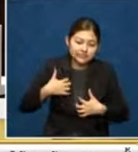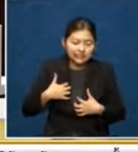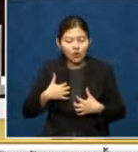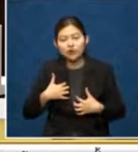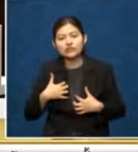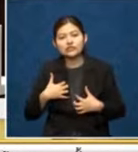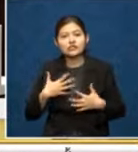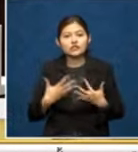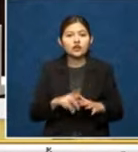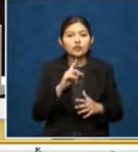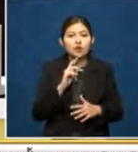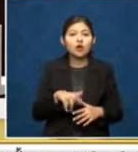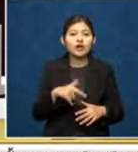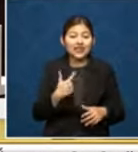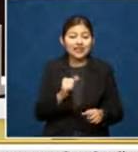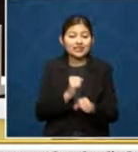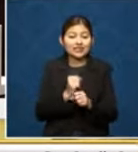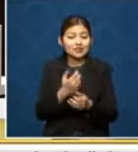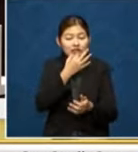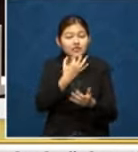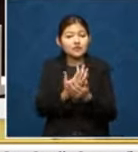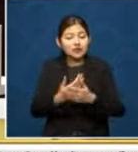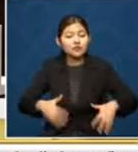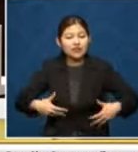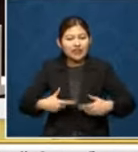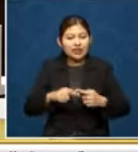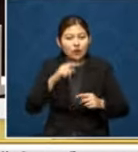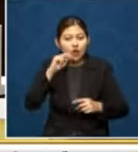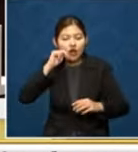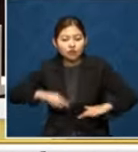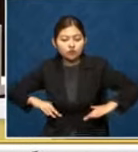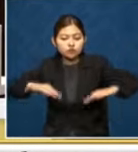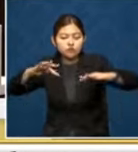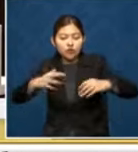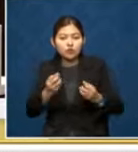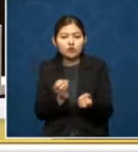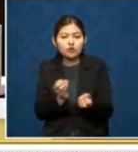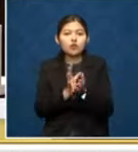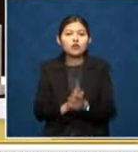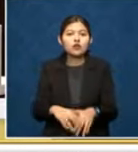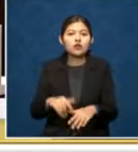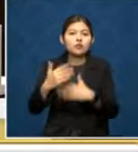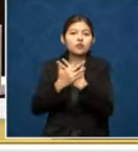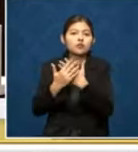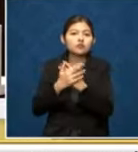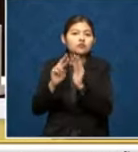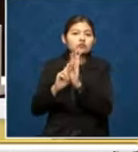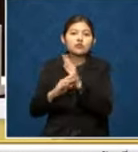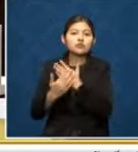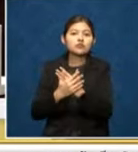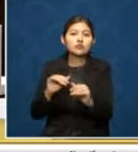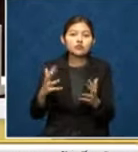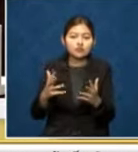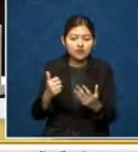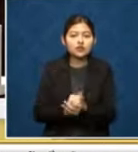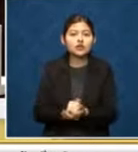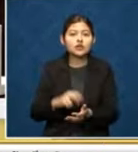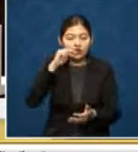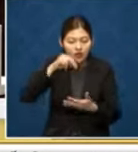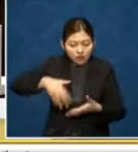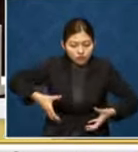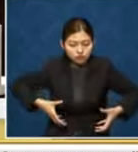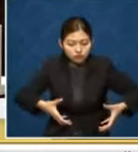วได้โดนน้ำท่วมซ้ำแล้วซ้ำอีกช้ำแล้วก็ช้ำอีกระบบเตือนภัยก็ไม่มีการระบายน้ำก็ไม่ดีน้